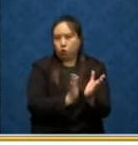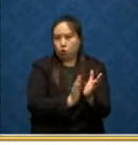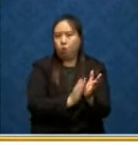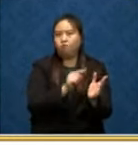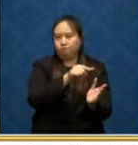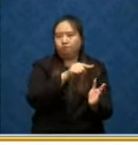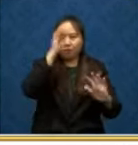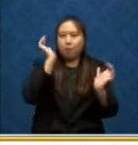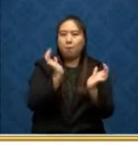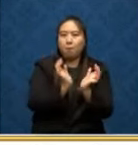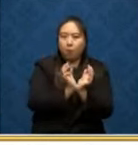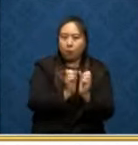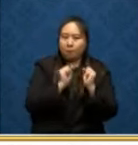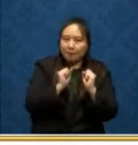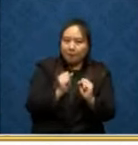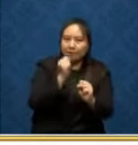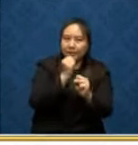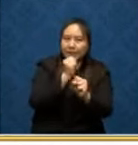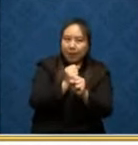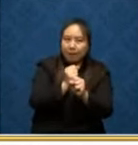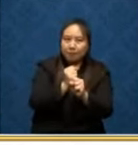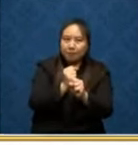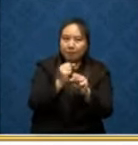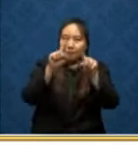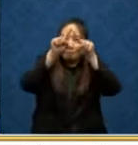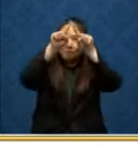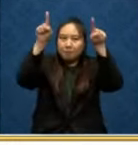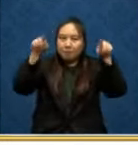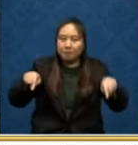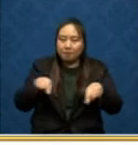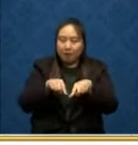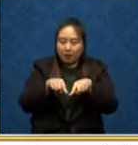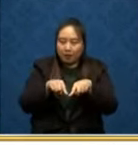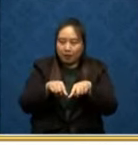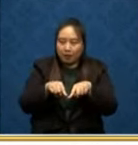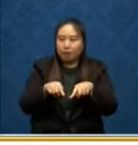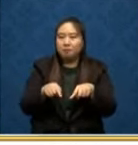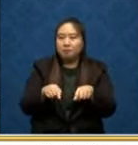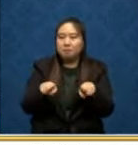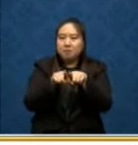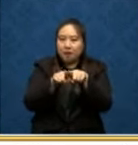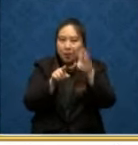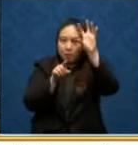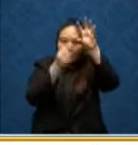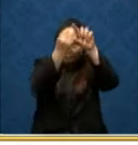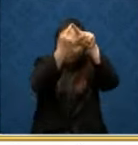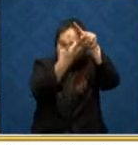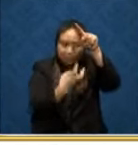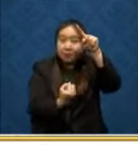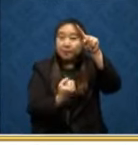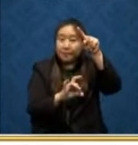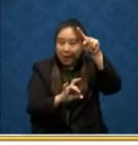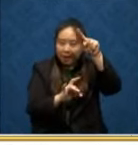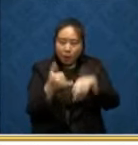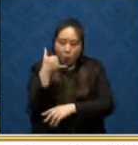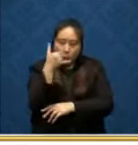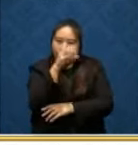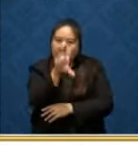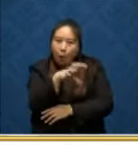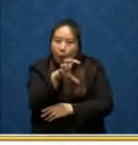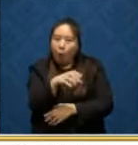ที่ท่านอุตส่าห์ทำโปสเตอร์นะครับ 18กลงมิจฉาชีพหลอกเหยื่อออนไลน์บัตร